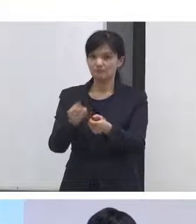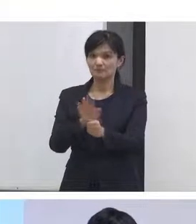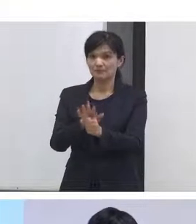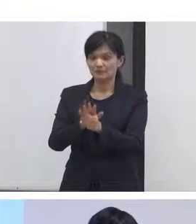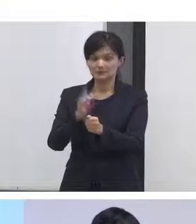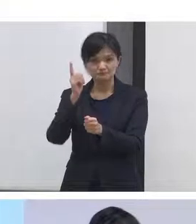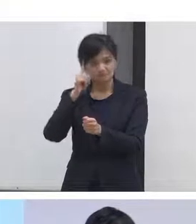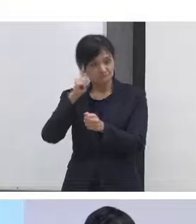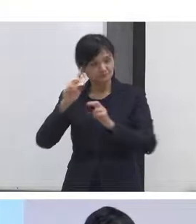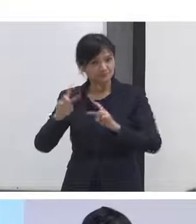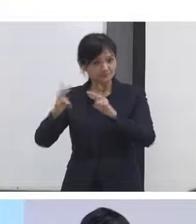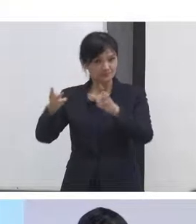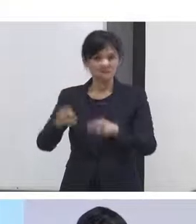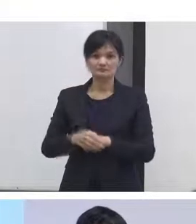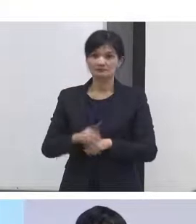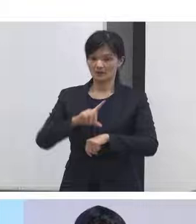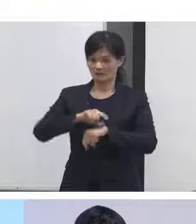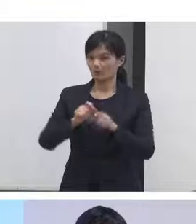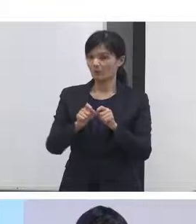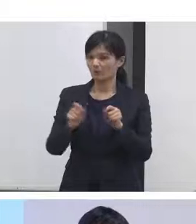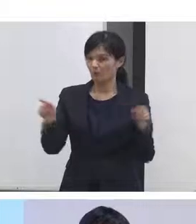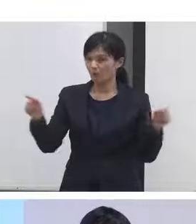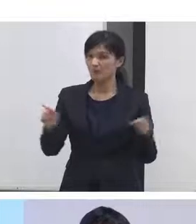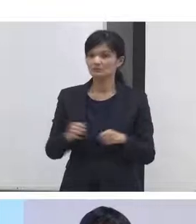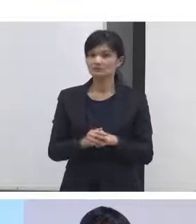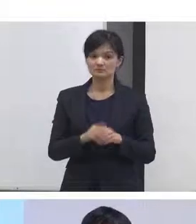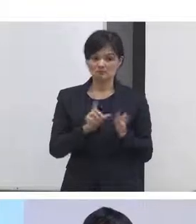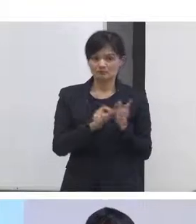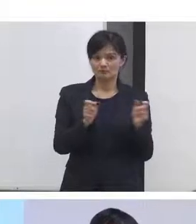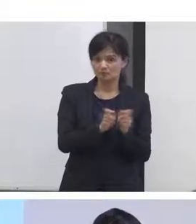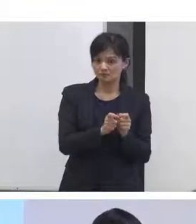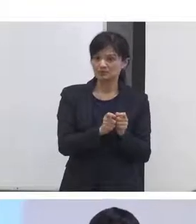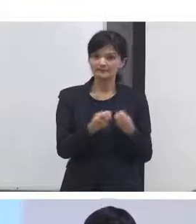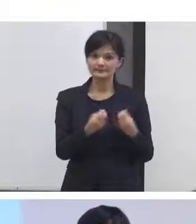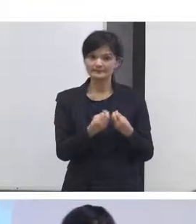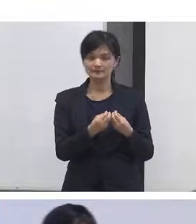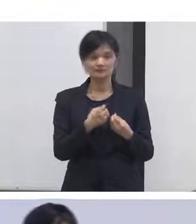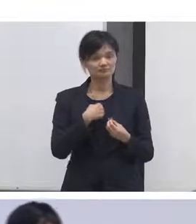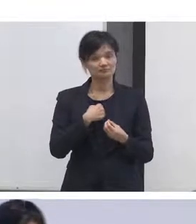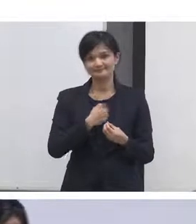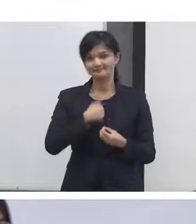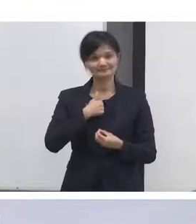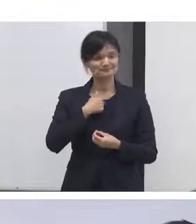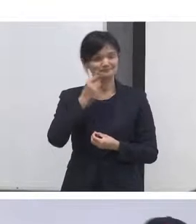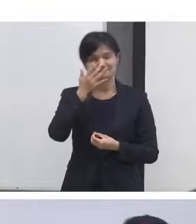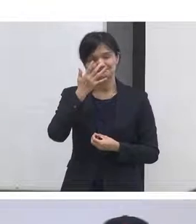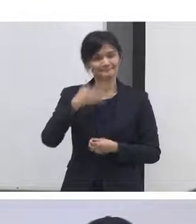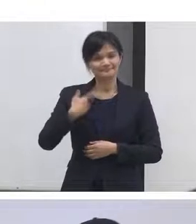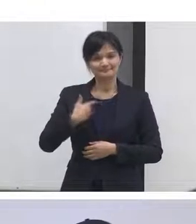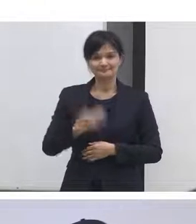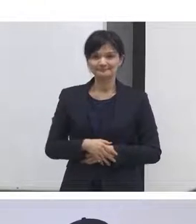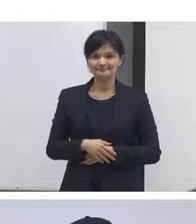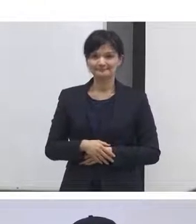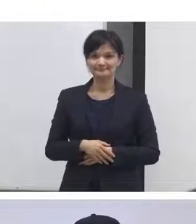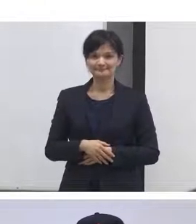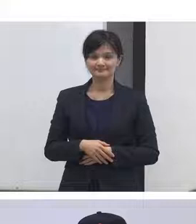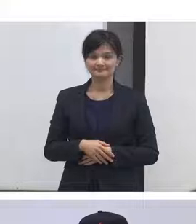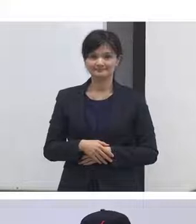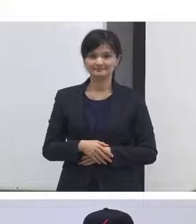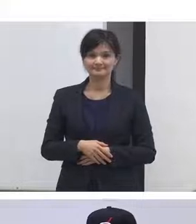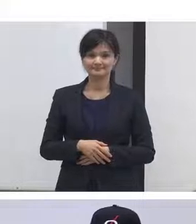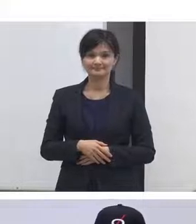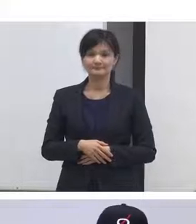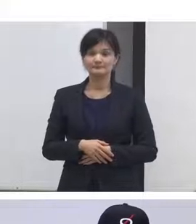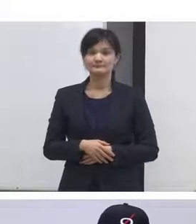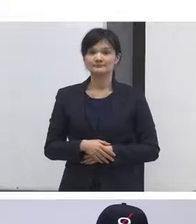这。我只有这个长时间的想法，那至于短时间有什么做法，我真的没有答案。 其实我觉得很多人这还是有一些